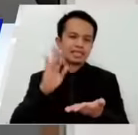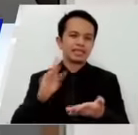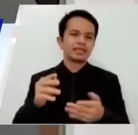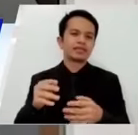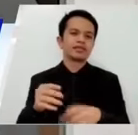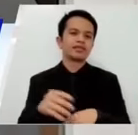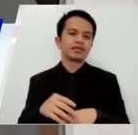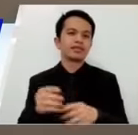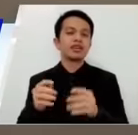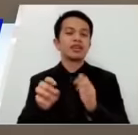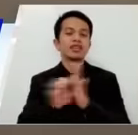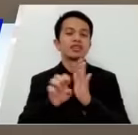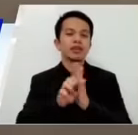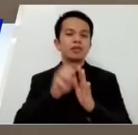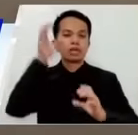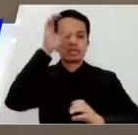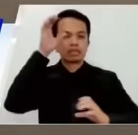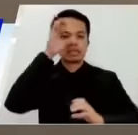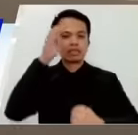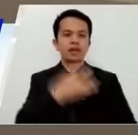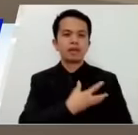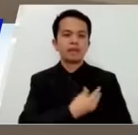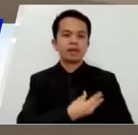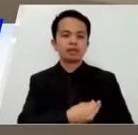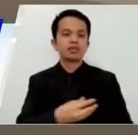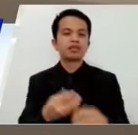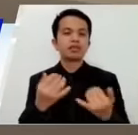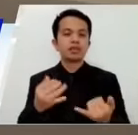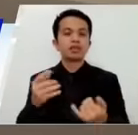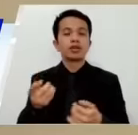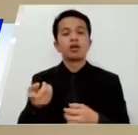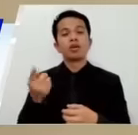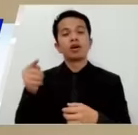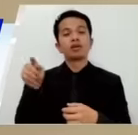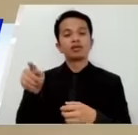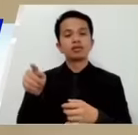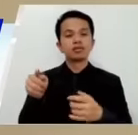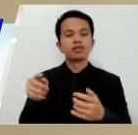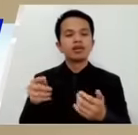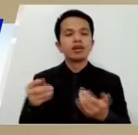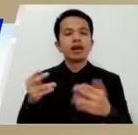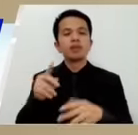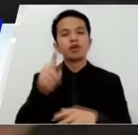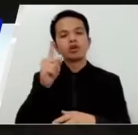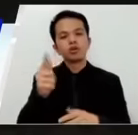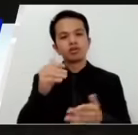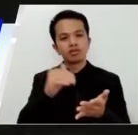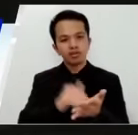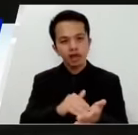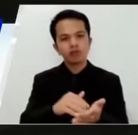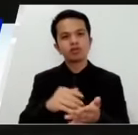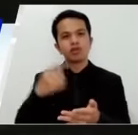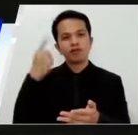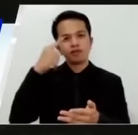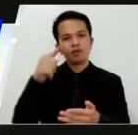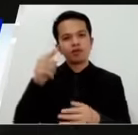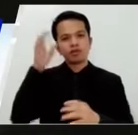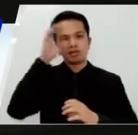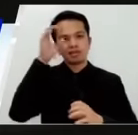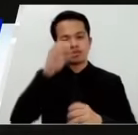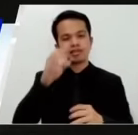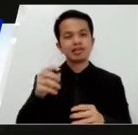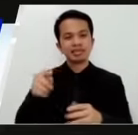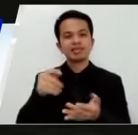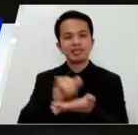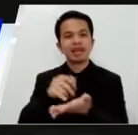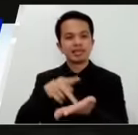breast cancer. Sa bawat chemotherapy treatment, mahigit 20,000 pesos pataas ang nagagastos ng pamilya ni na